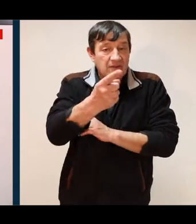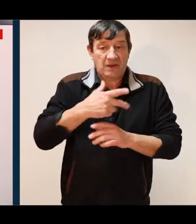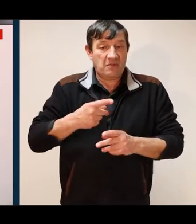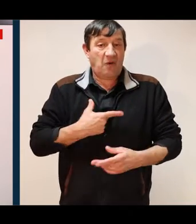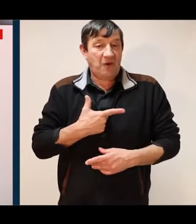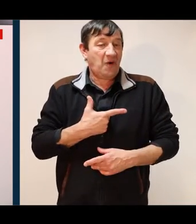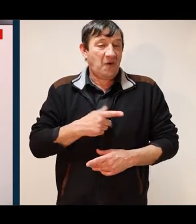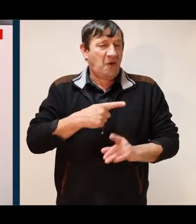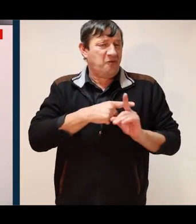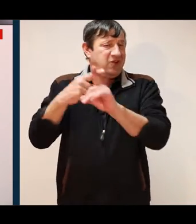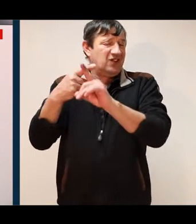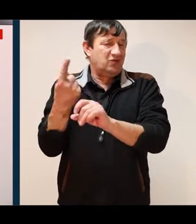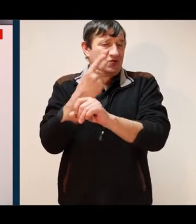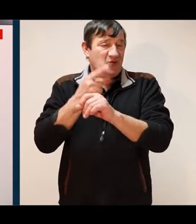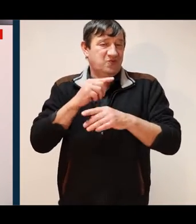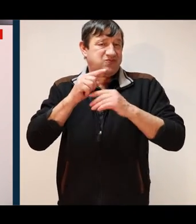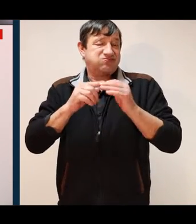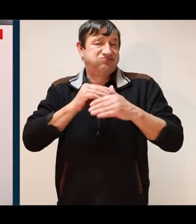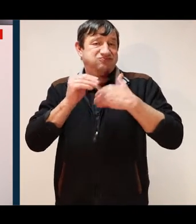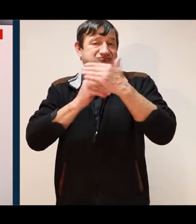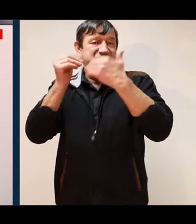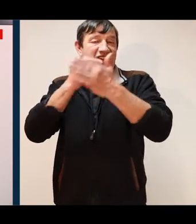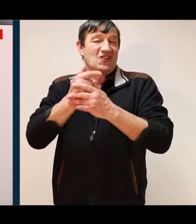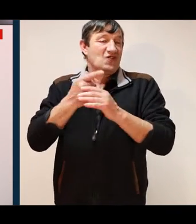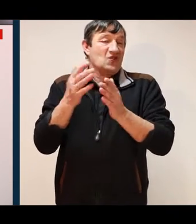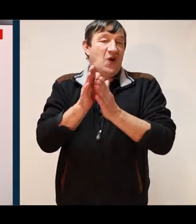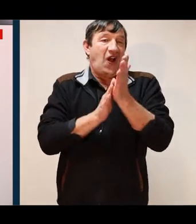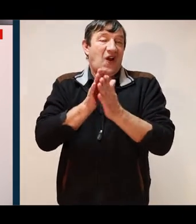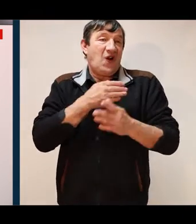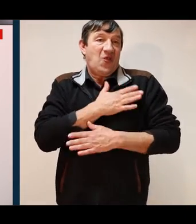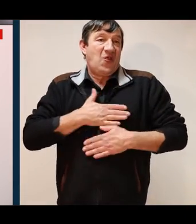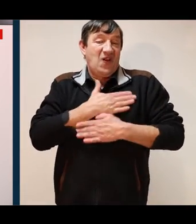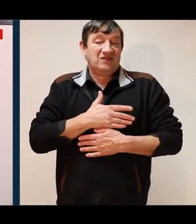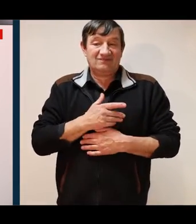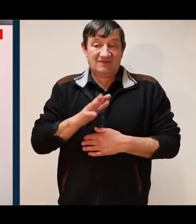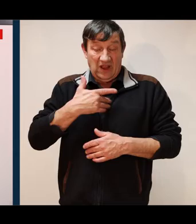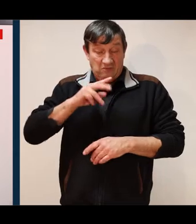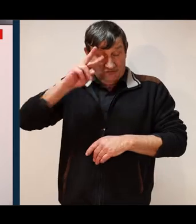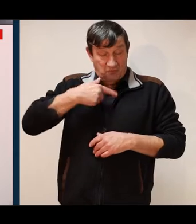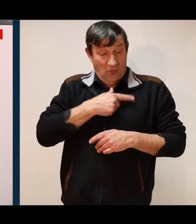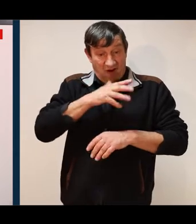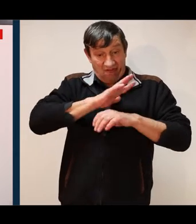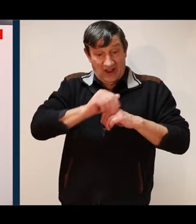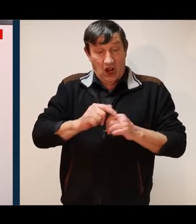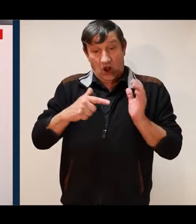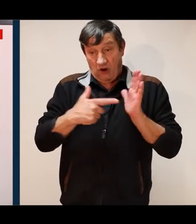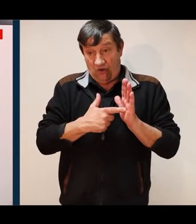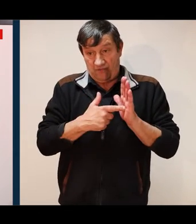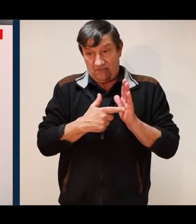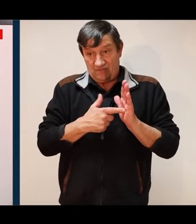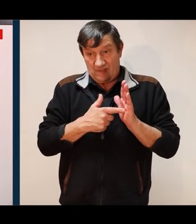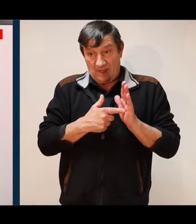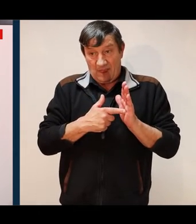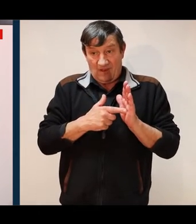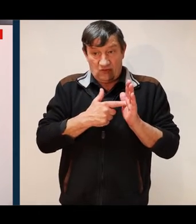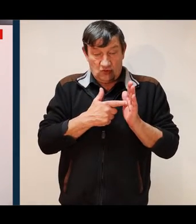être une amélioration continue qui sera satisfaisante ? Et qu'il me revient à moi de savoir à quel moment